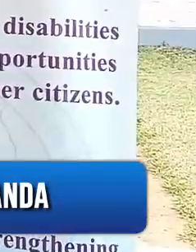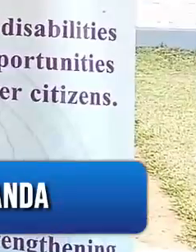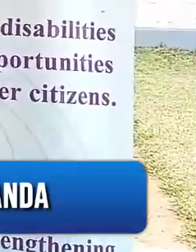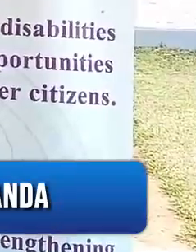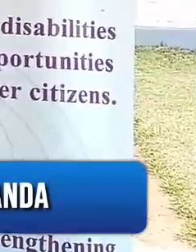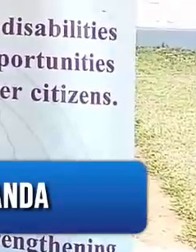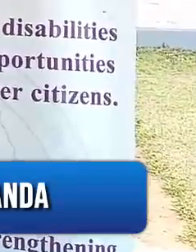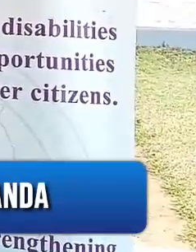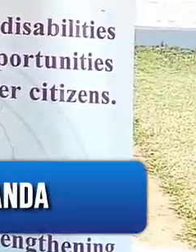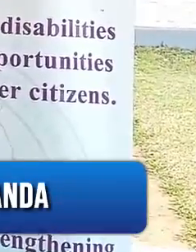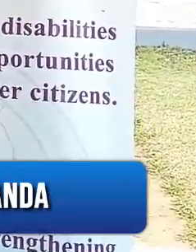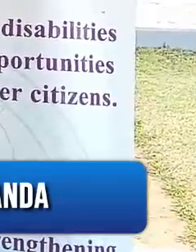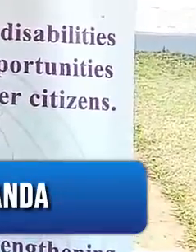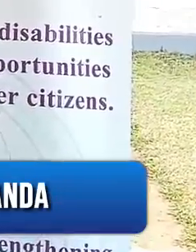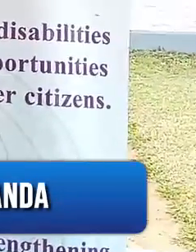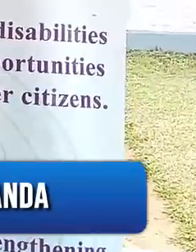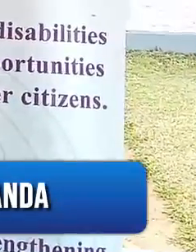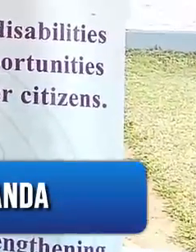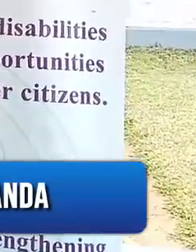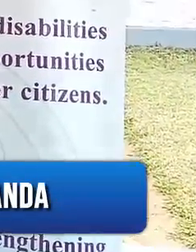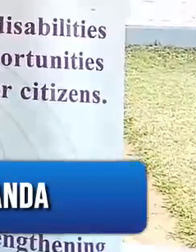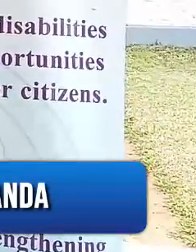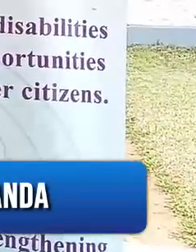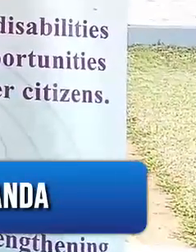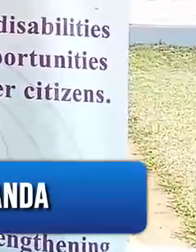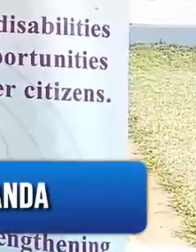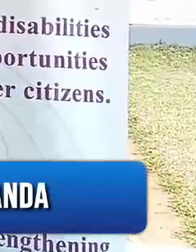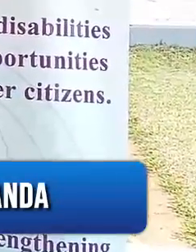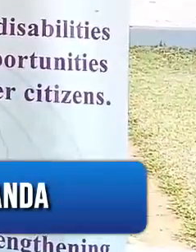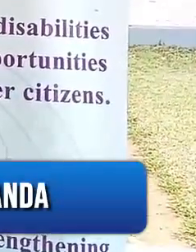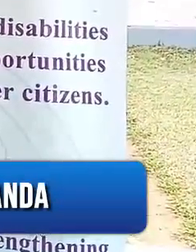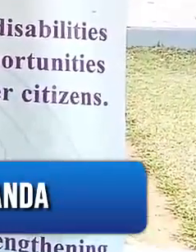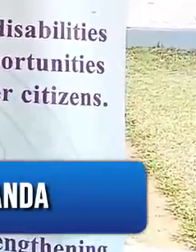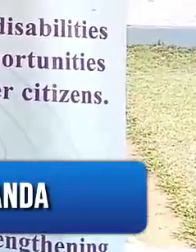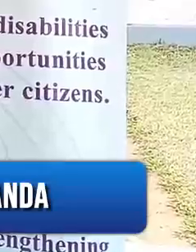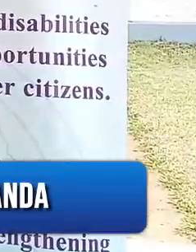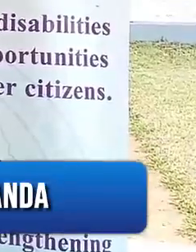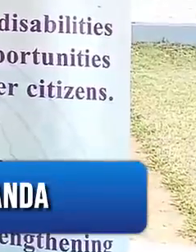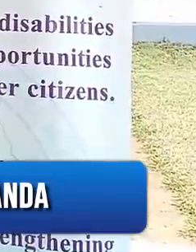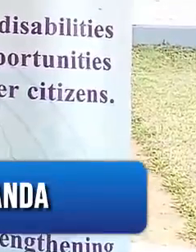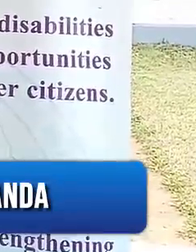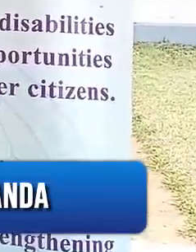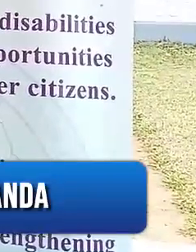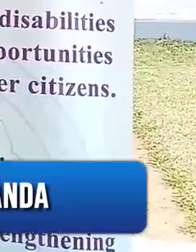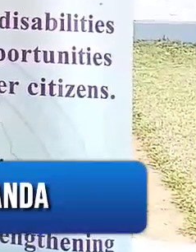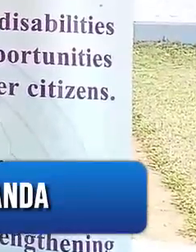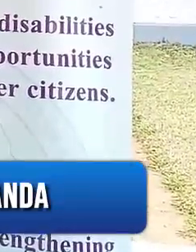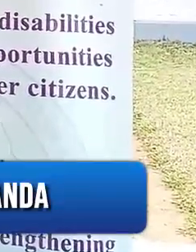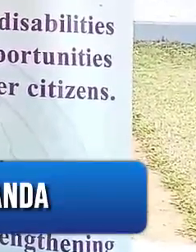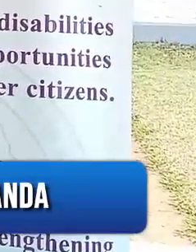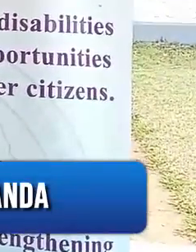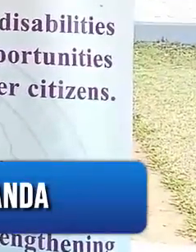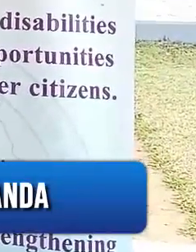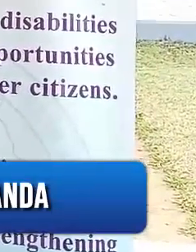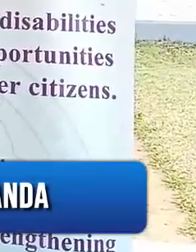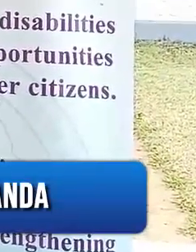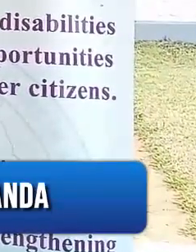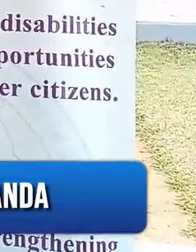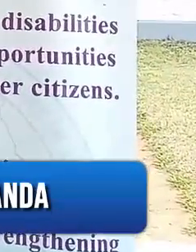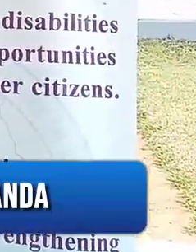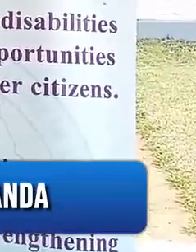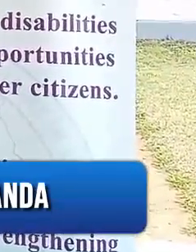Impamvu bayise na gutyo kuvuza inzogera, akenshi umuntu avuza inzogera agamije nko guhwitura. Nyuma yuko bigaragaye ko abana